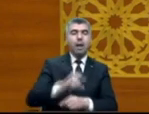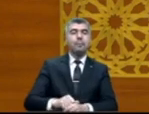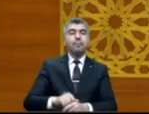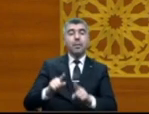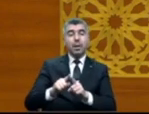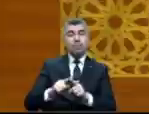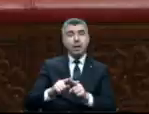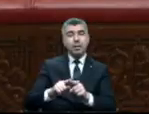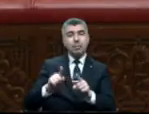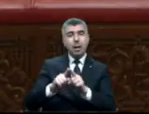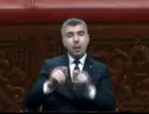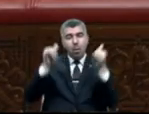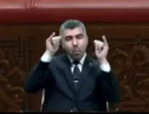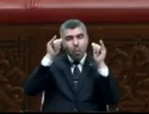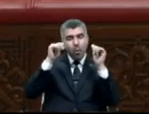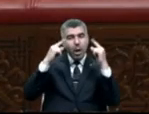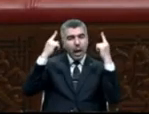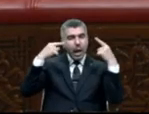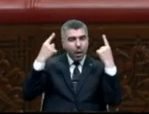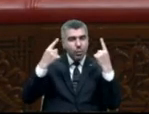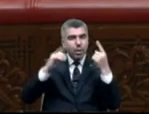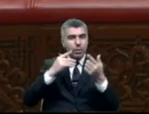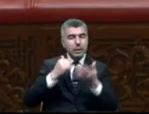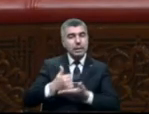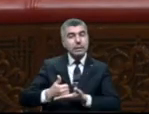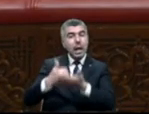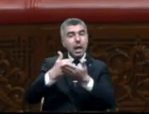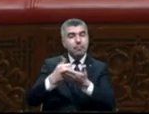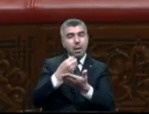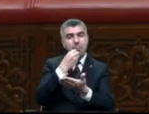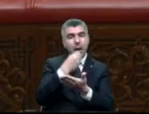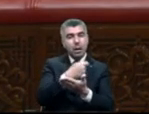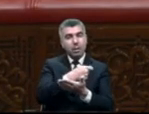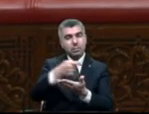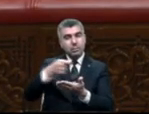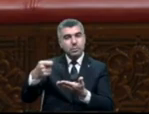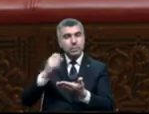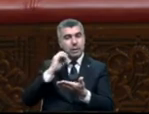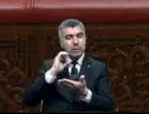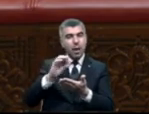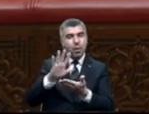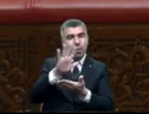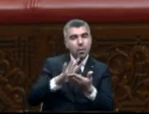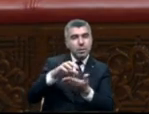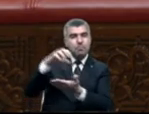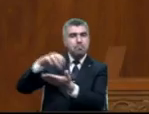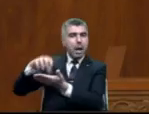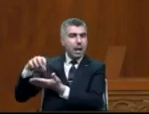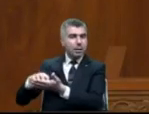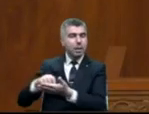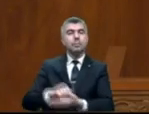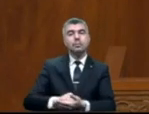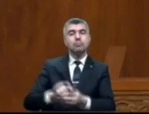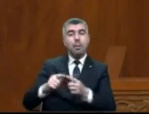مستوى الإنتاج الحيواني، مواصلة دعم الأعلاف حسب سلاسل الإنتاج والوضعية لكل منطقة،